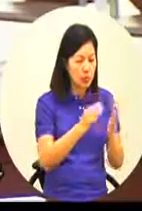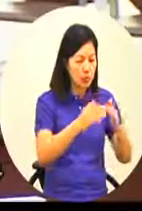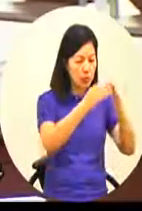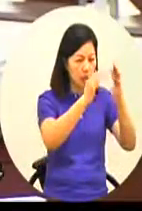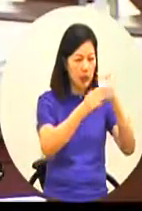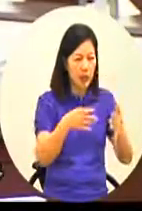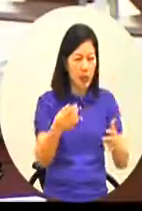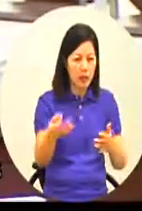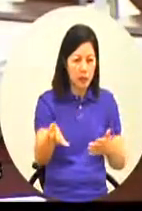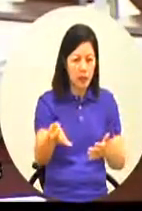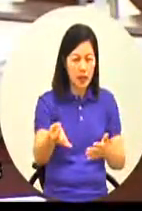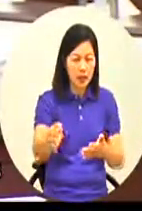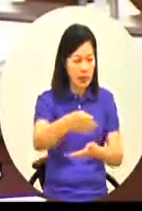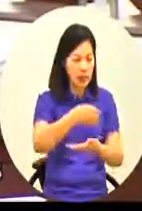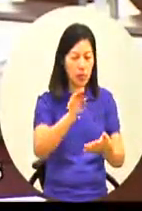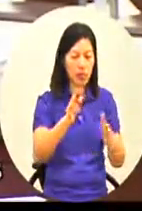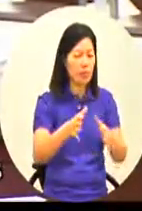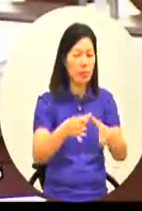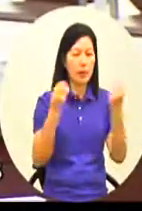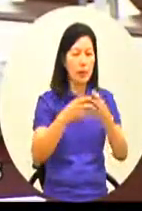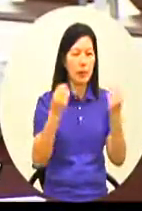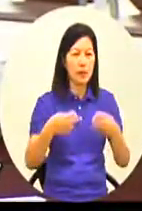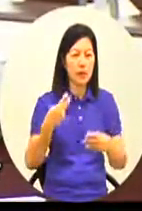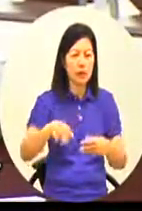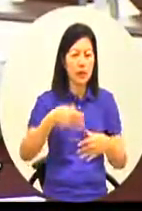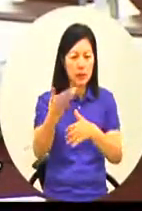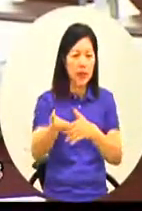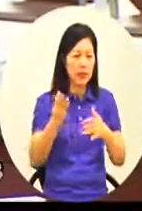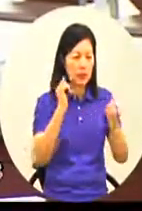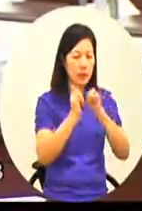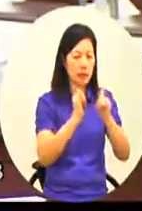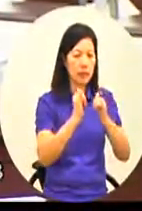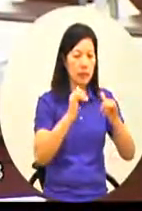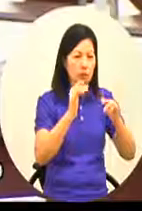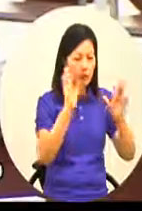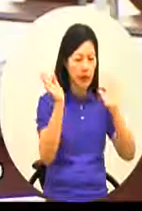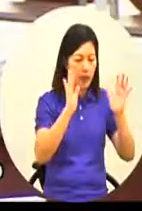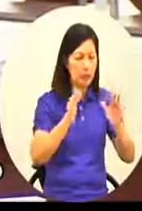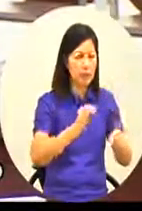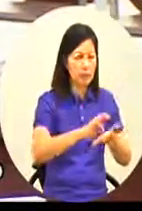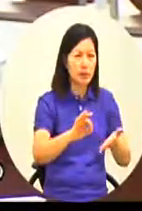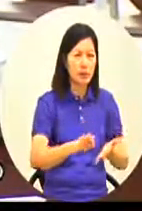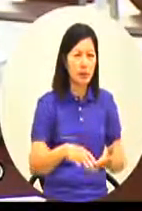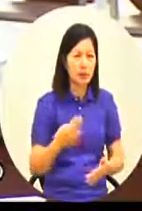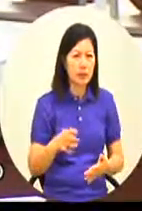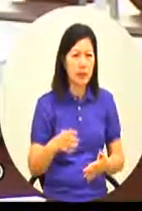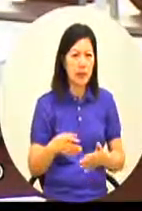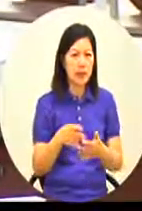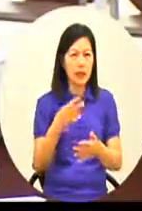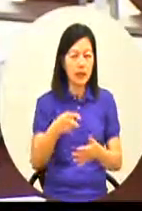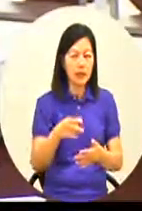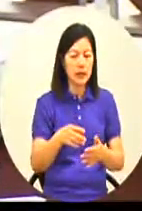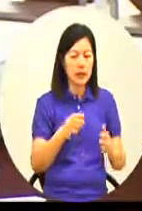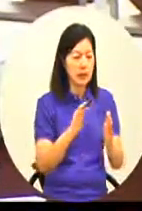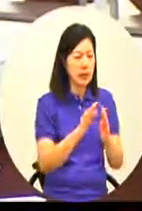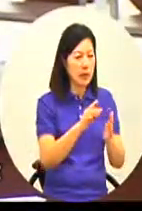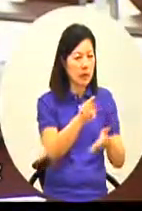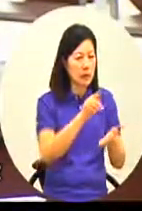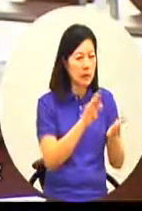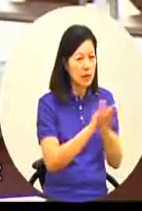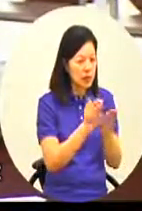的。提供予囡仔，他钱要要来买土地时阵，钱来买土地时阵，伊嘛阁写七个字，是要做图书馆用的，这个都可以